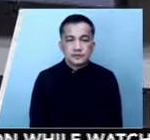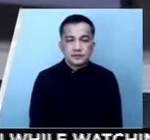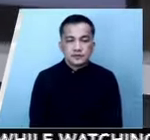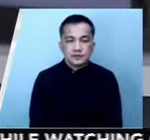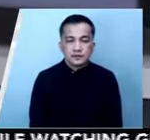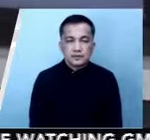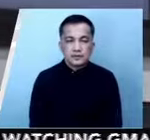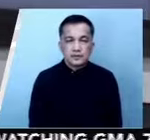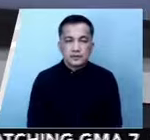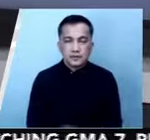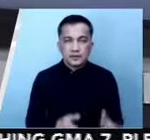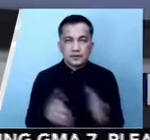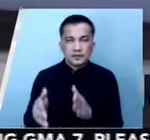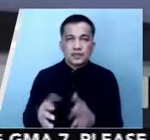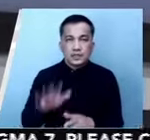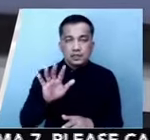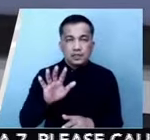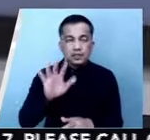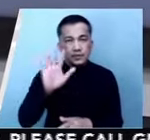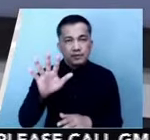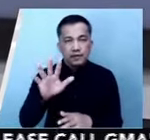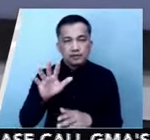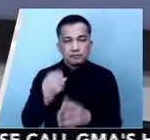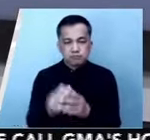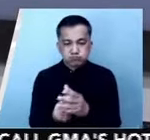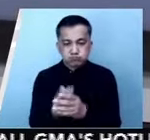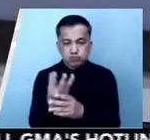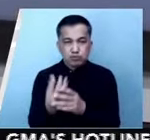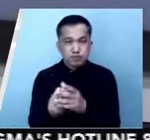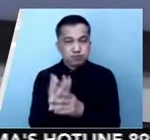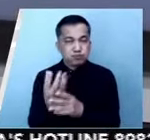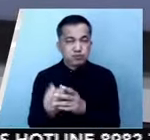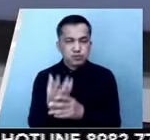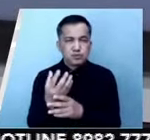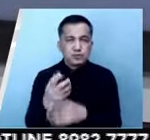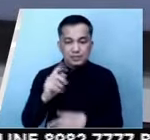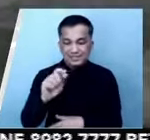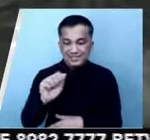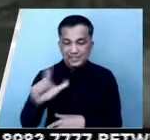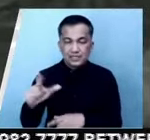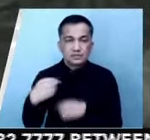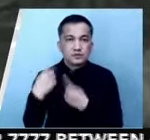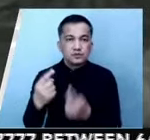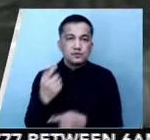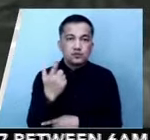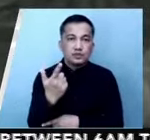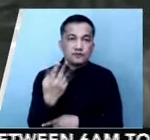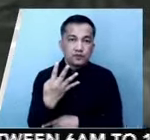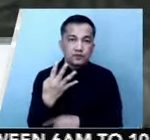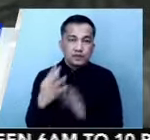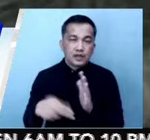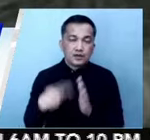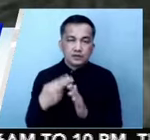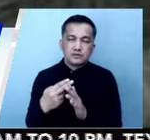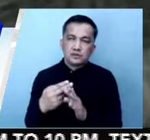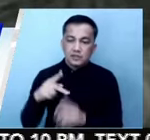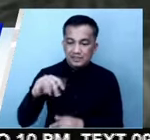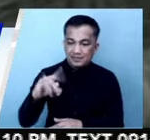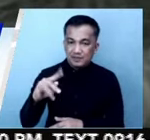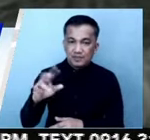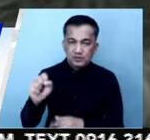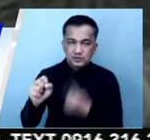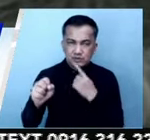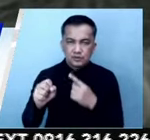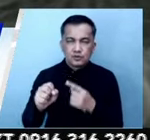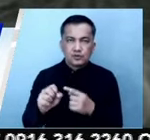5 phreatic eruption ang naitala na sa Bulkang Taal sa loob ng 24 oras. Ayon sa FIVOX, umabot sa mahigit 2,000 metro